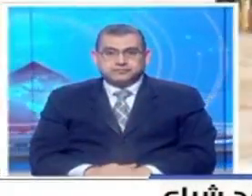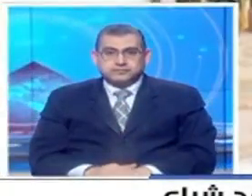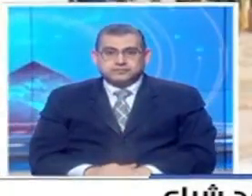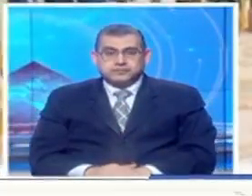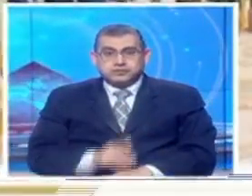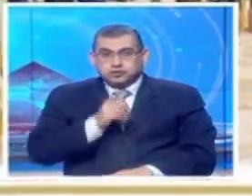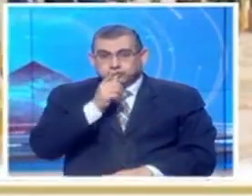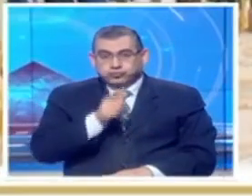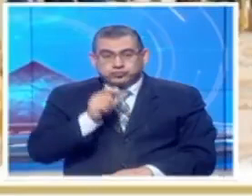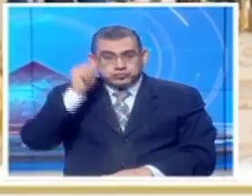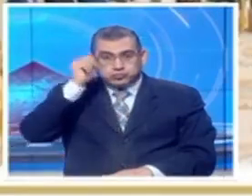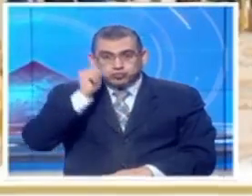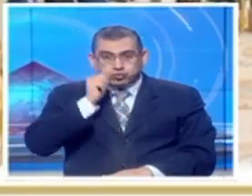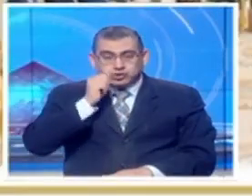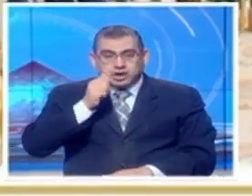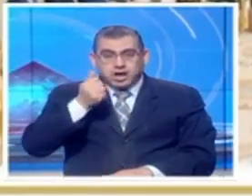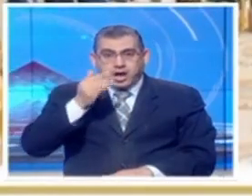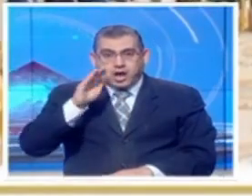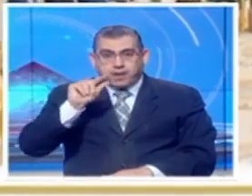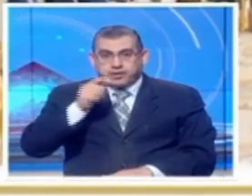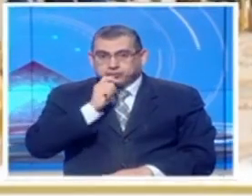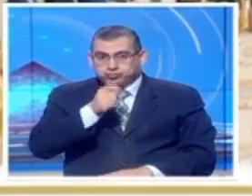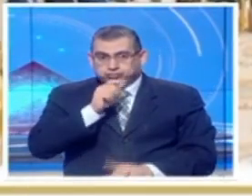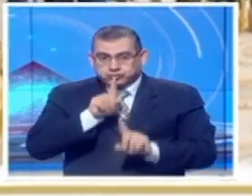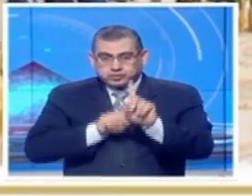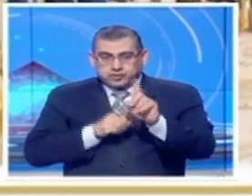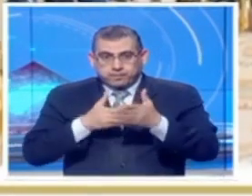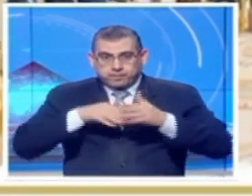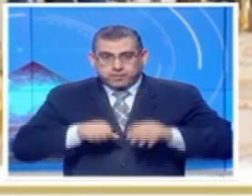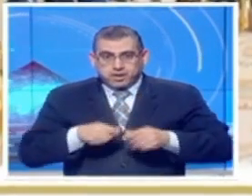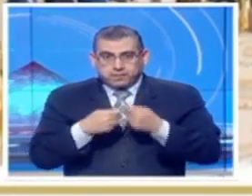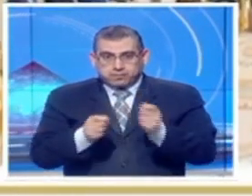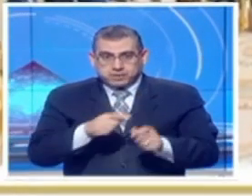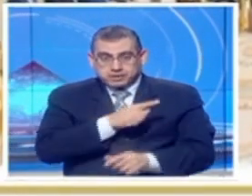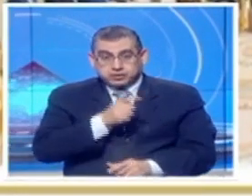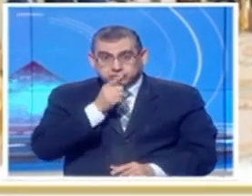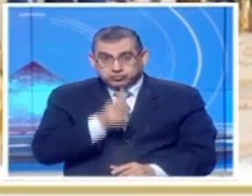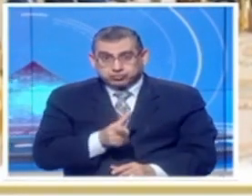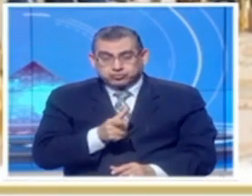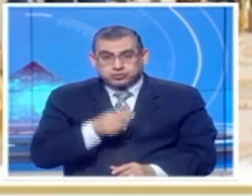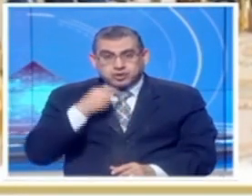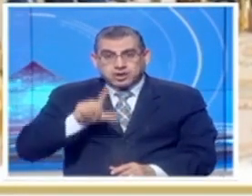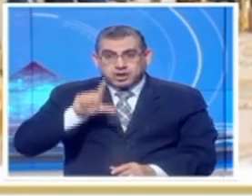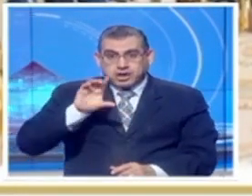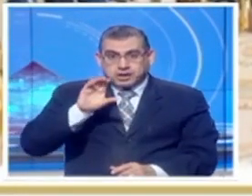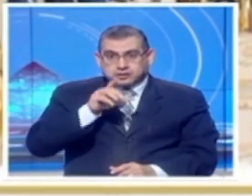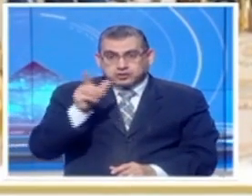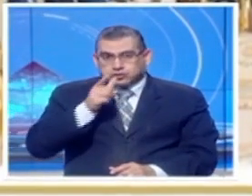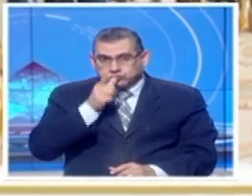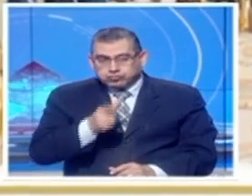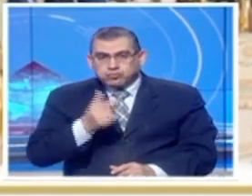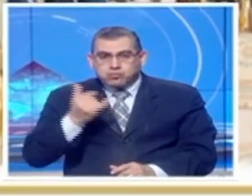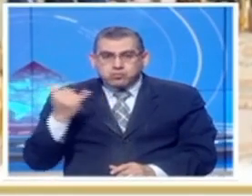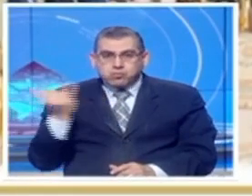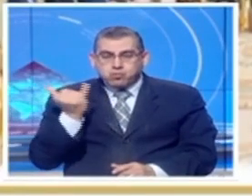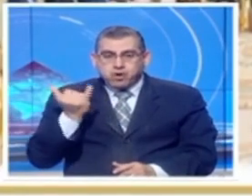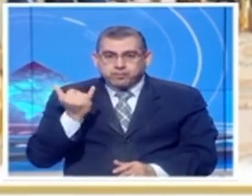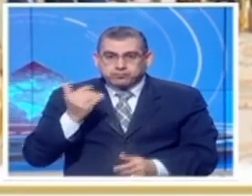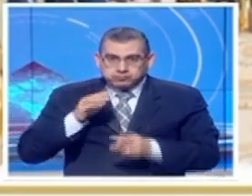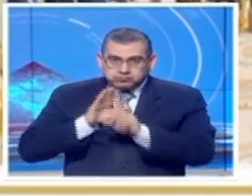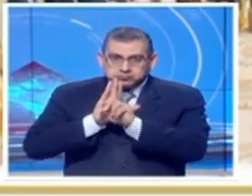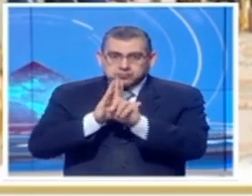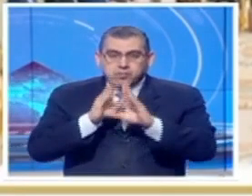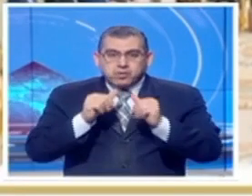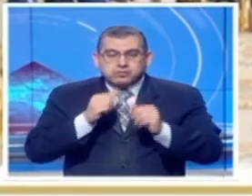صرح المستشار أحمد فهمي المتحدث الرسمي باسم رئاسة الجمهورية أن السيد الرئيس أكد خلال اللقاء دعم